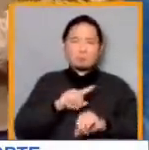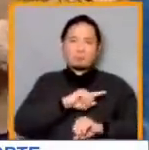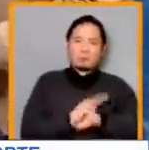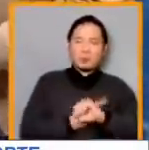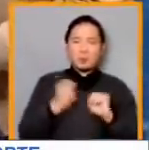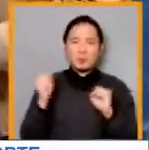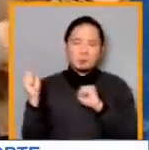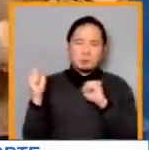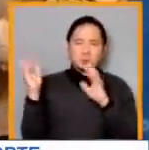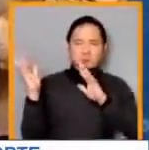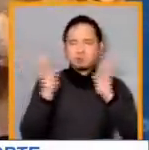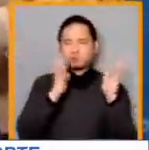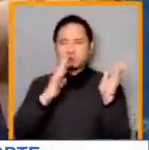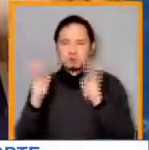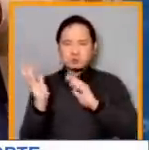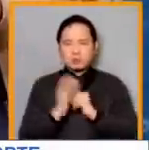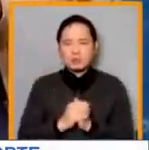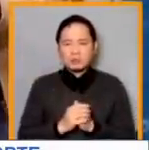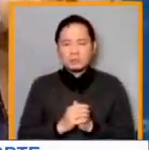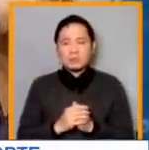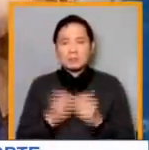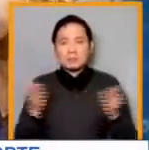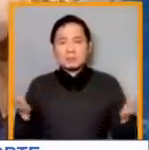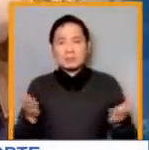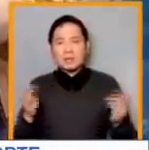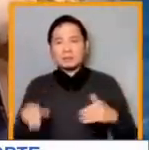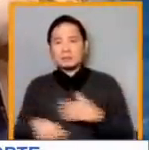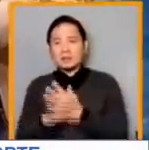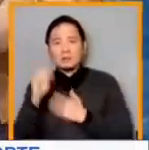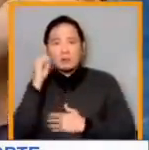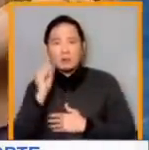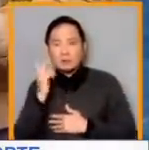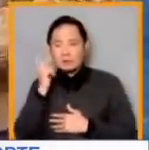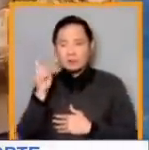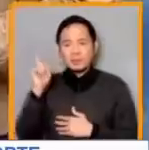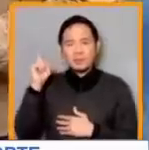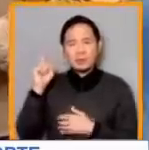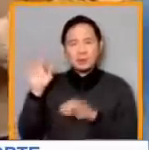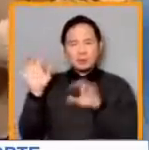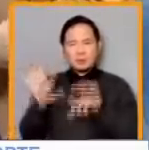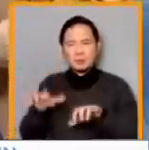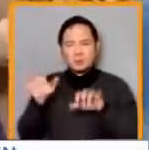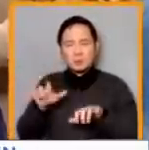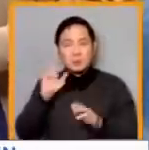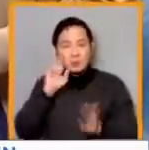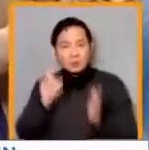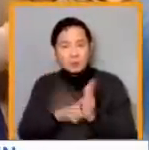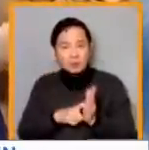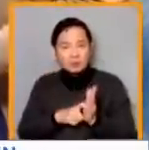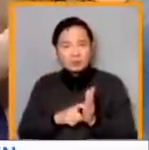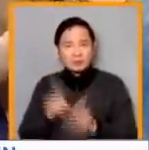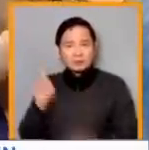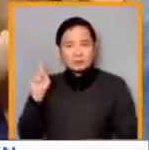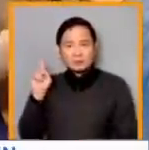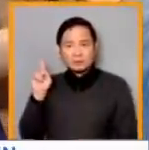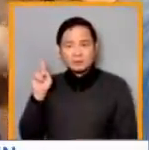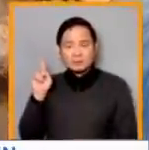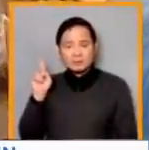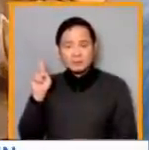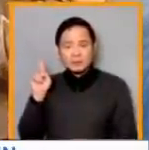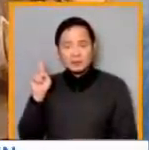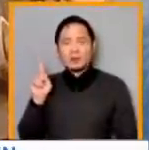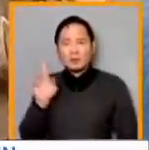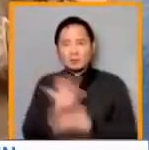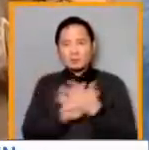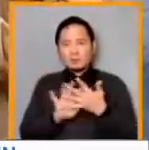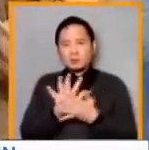may Laak, Davao de Oro. At dito sa wind map ng Metro Weather, ito makikita nyo mga kapuso, mananatili yan. Ang malapit dyan sa may